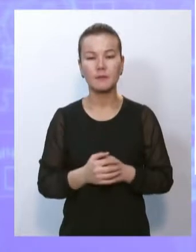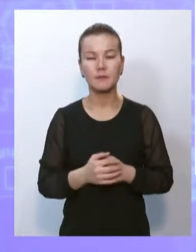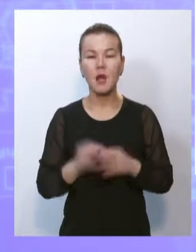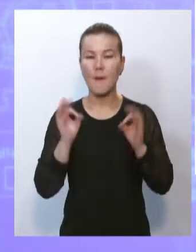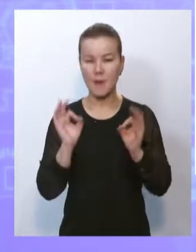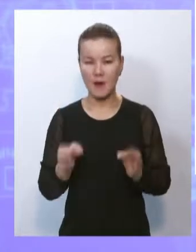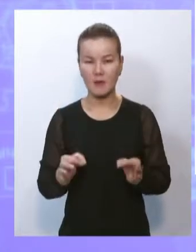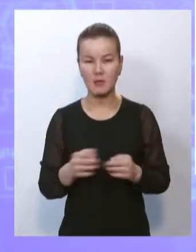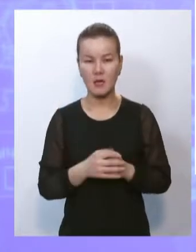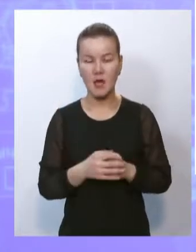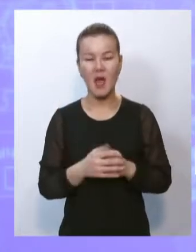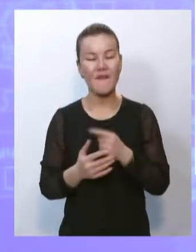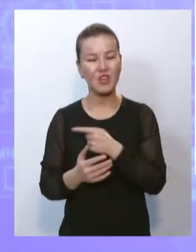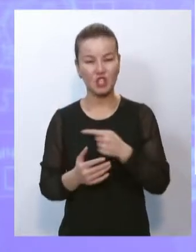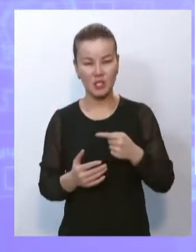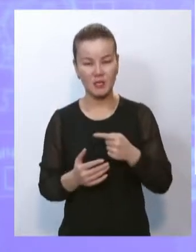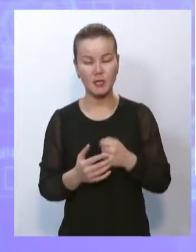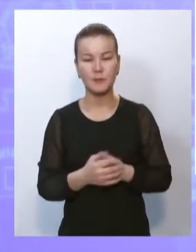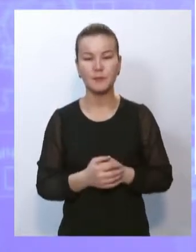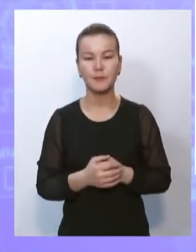правильно вычитание